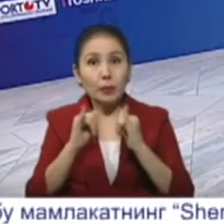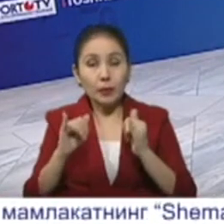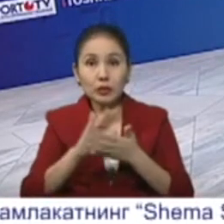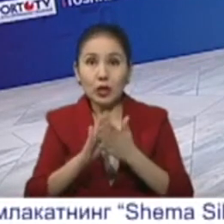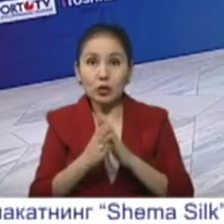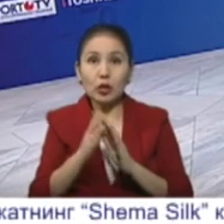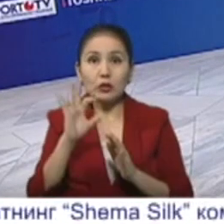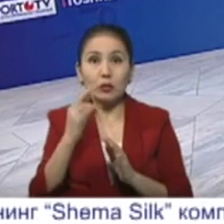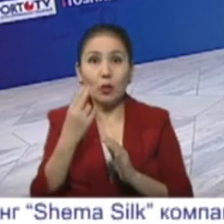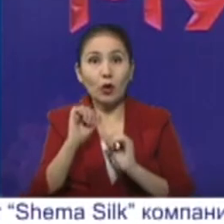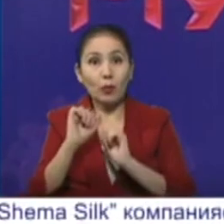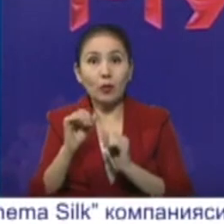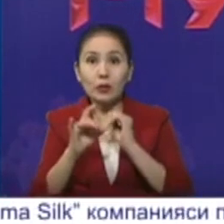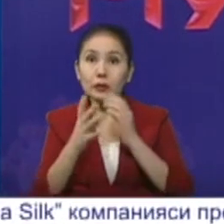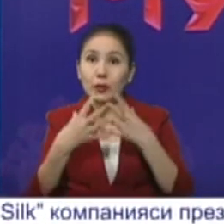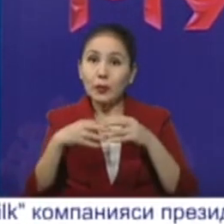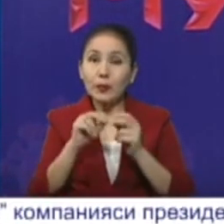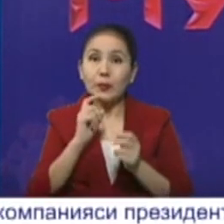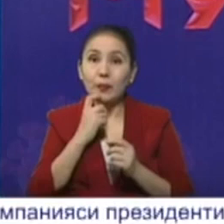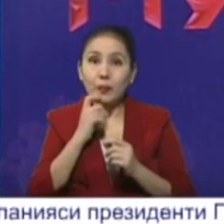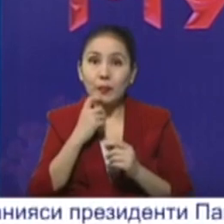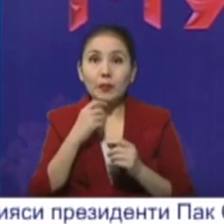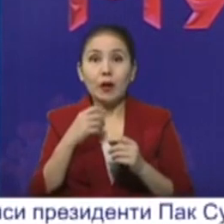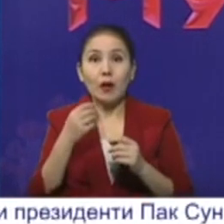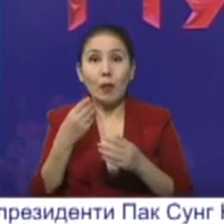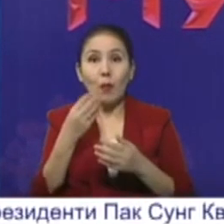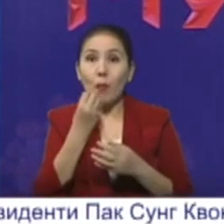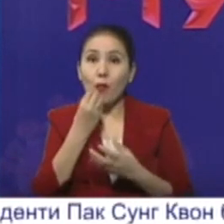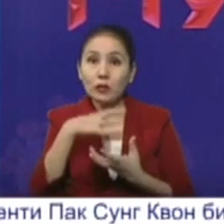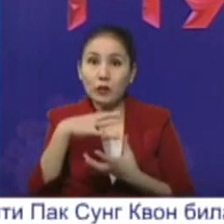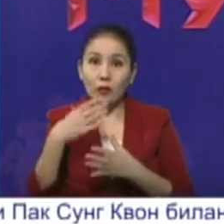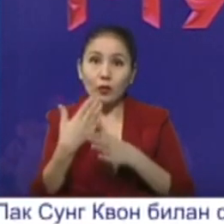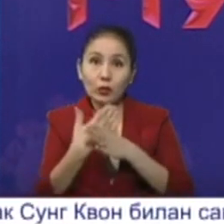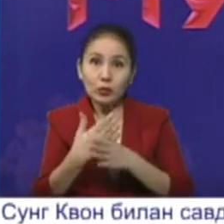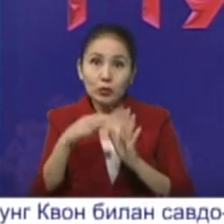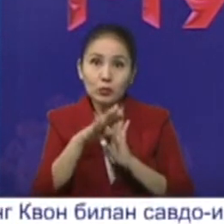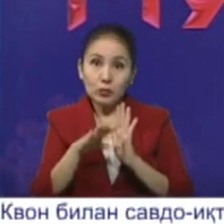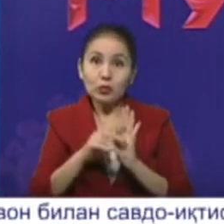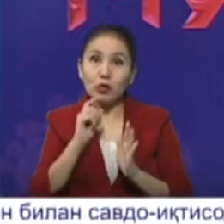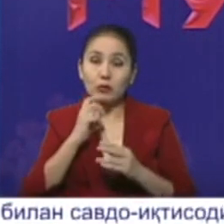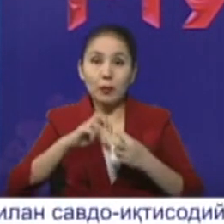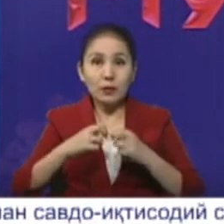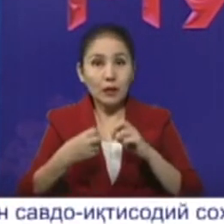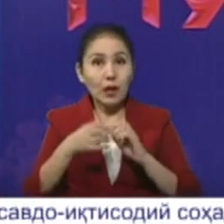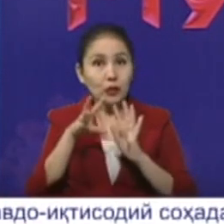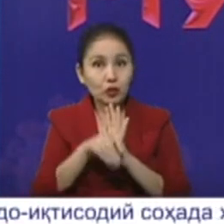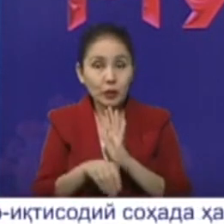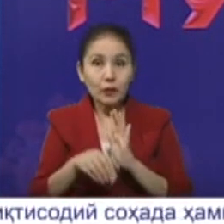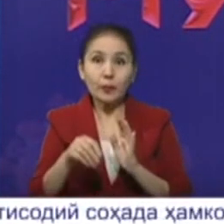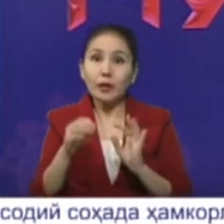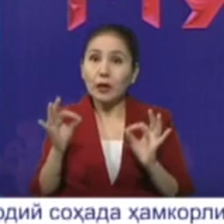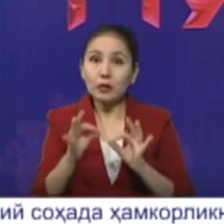ijtimoiy himoyaga muhtoj aholi qatlamini moddiy taraflama qo'llab-quvvatlash ham kun tartibidagi dolzarb masala hisoblanadi. Hech